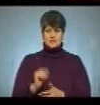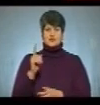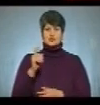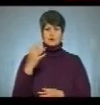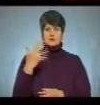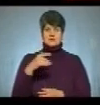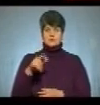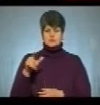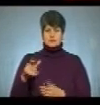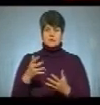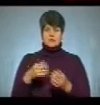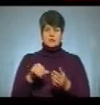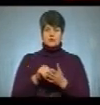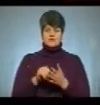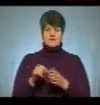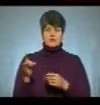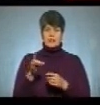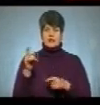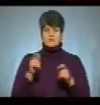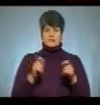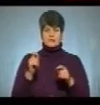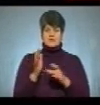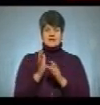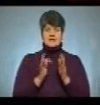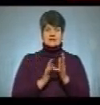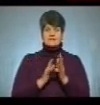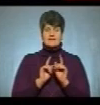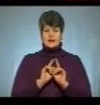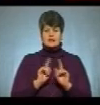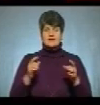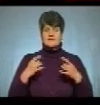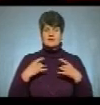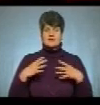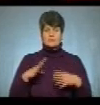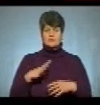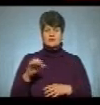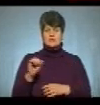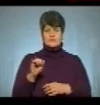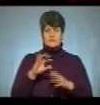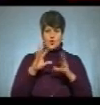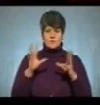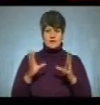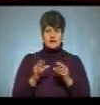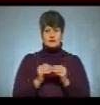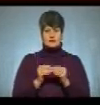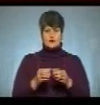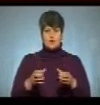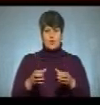150 осіб взяли участь у регіональному фестивалі «Різдвяна феєрія», який відбувся у Теребовлянській об'єднаній громаді.